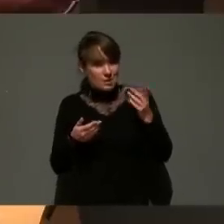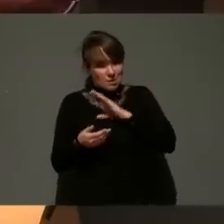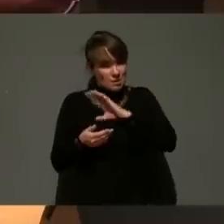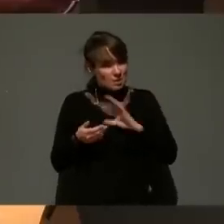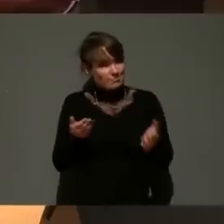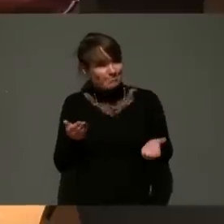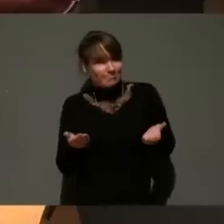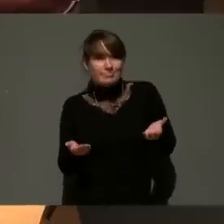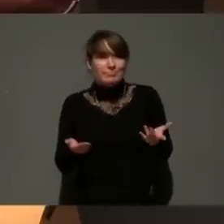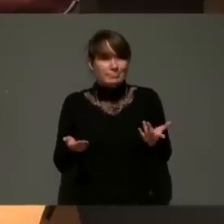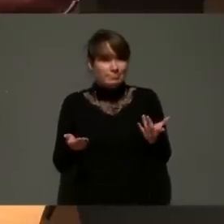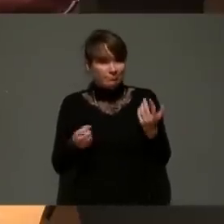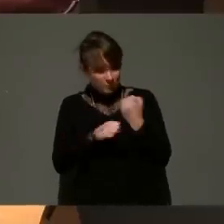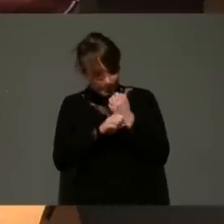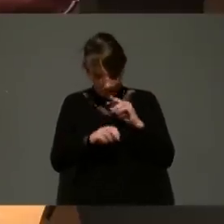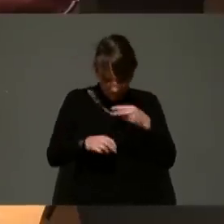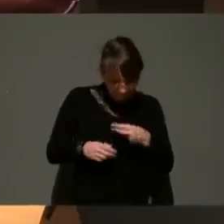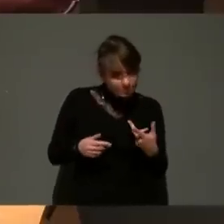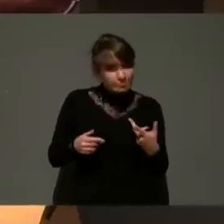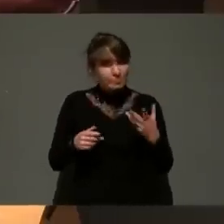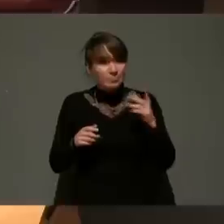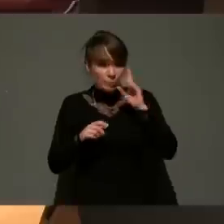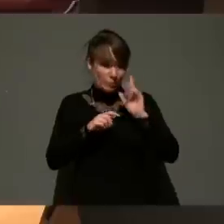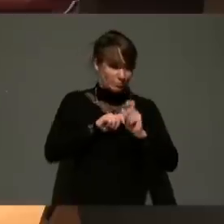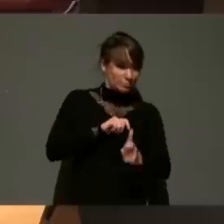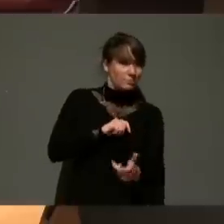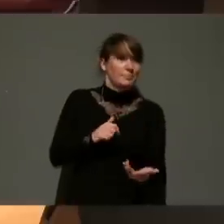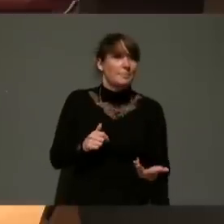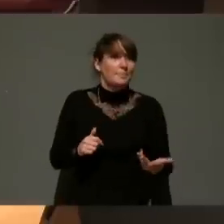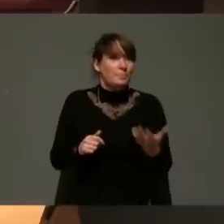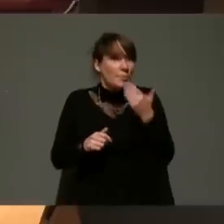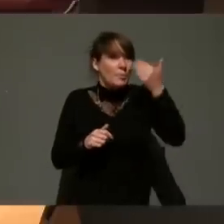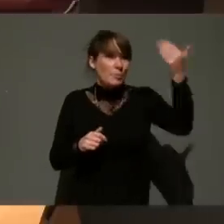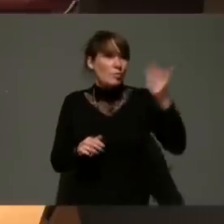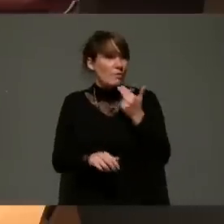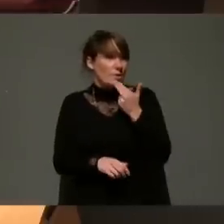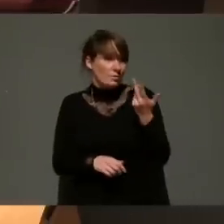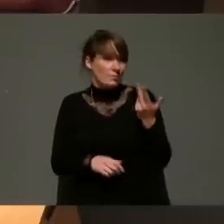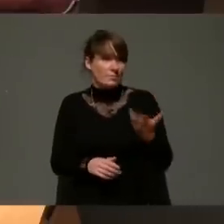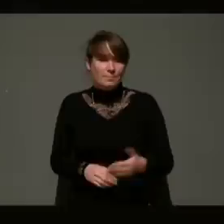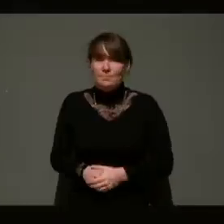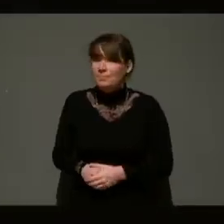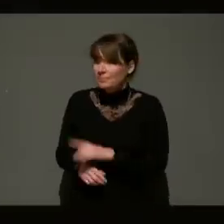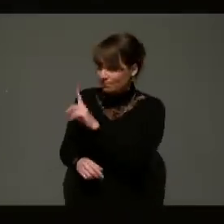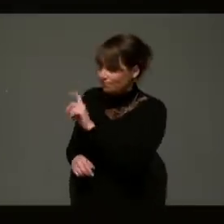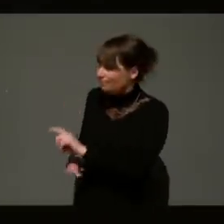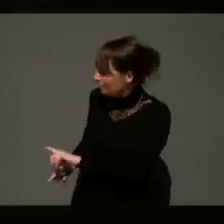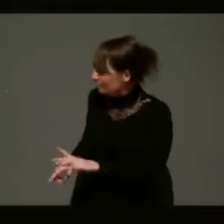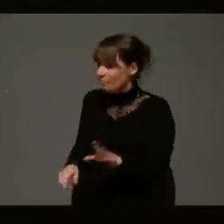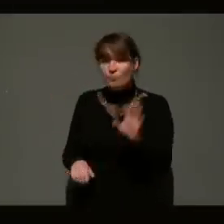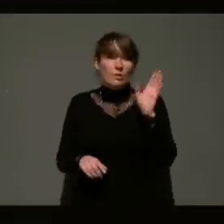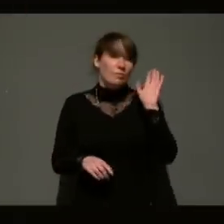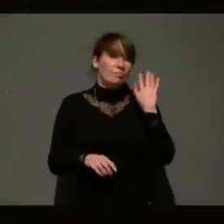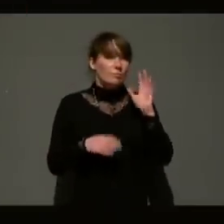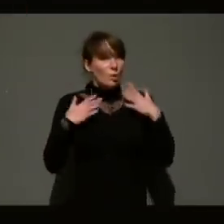essayer de retrouver quelque chose derrière et d'être efficace en fait. Alors, écouter son corps, on